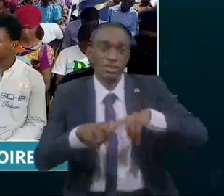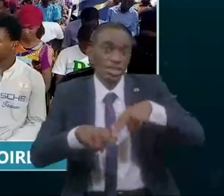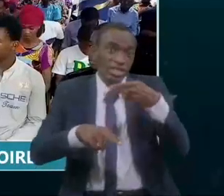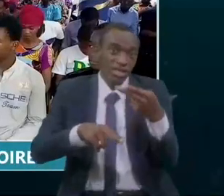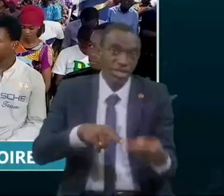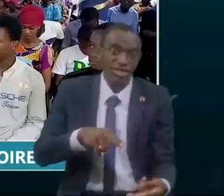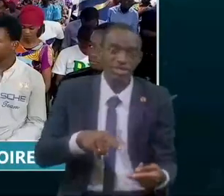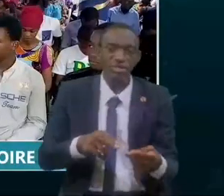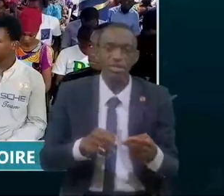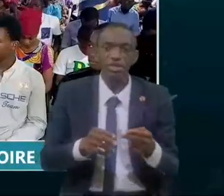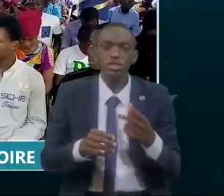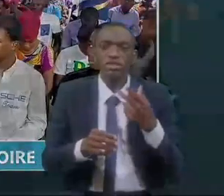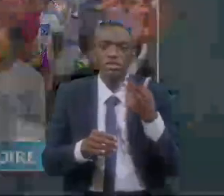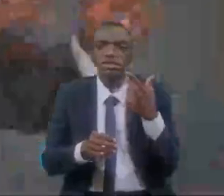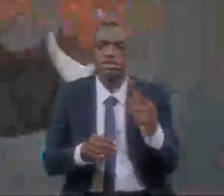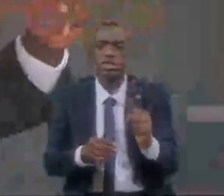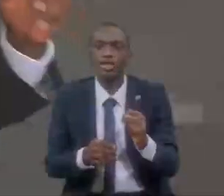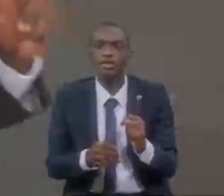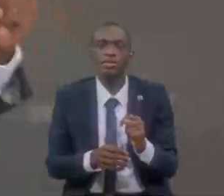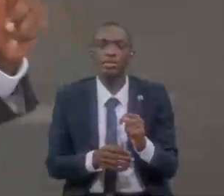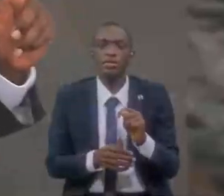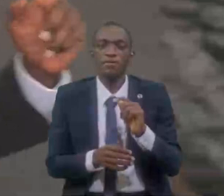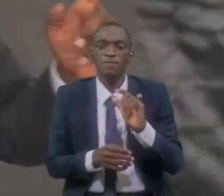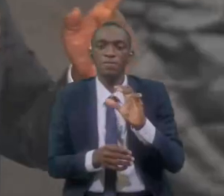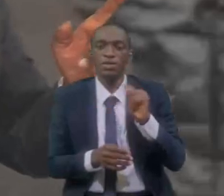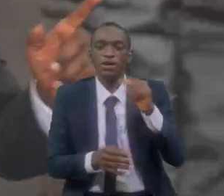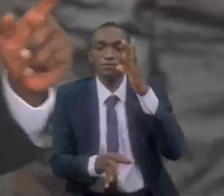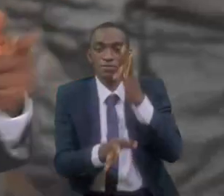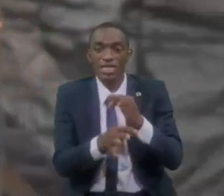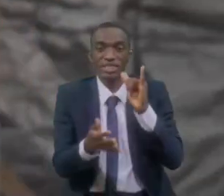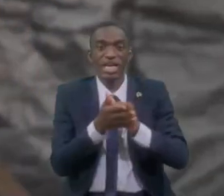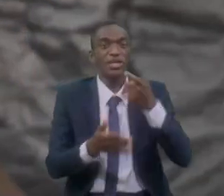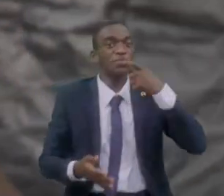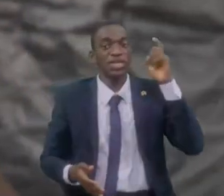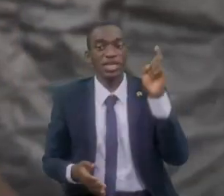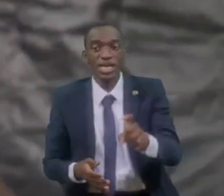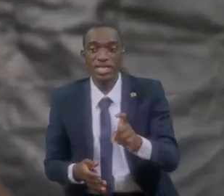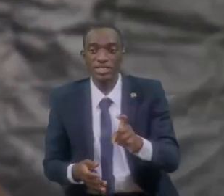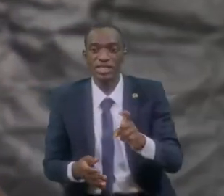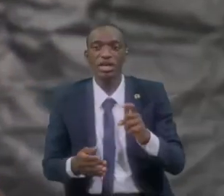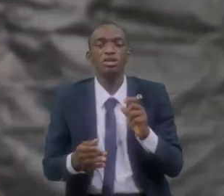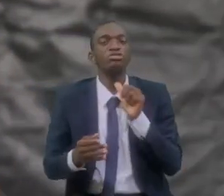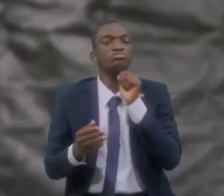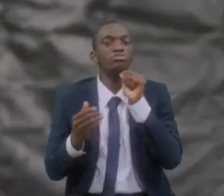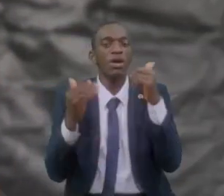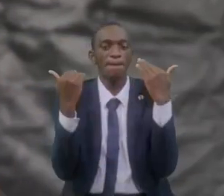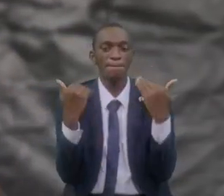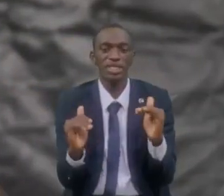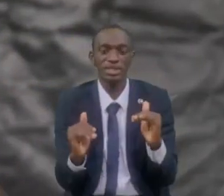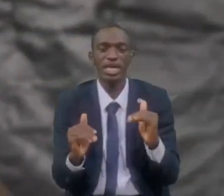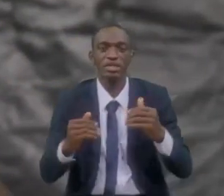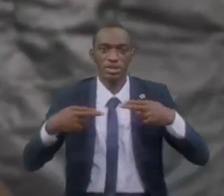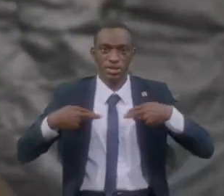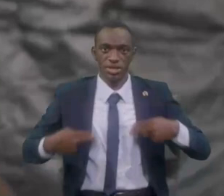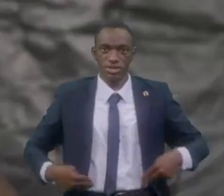la santé, le bien-être illimité. La foi qui dit, dans ma vie,